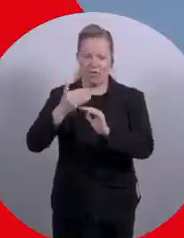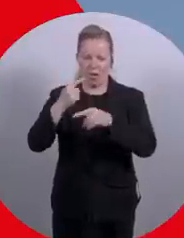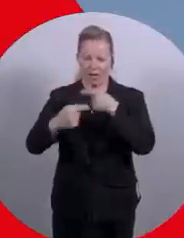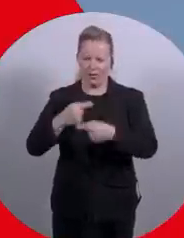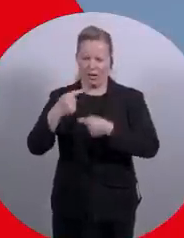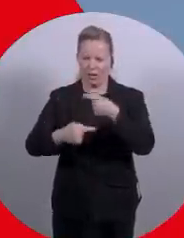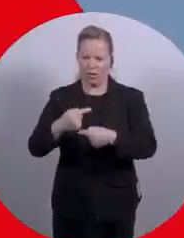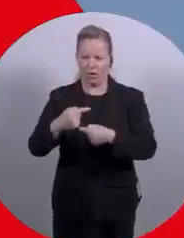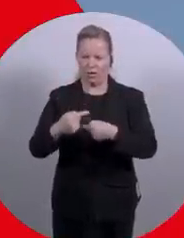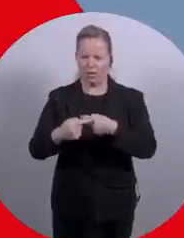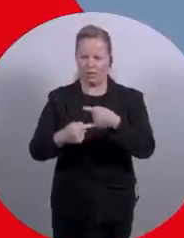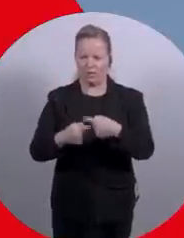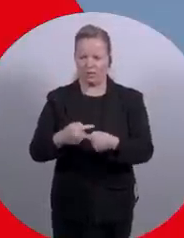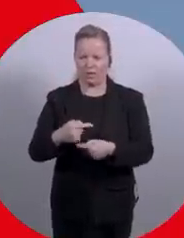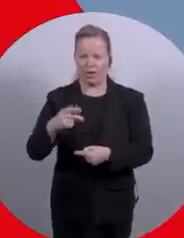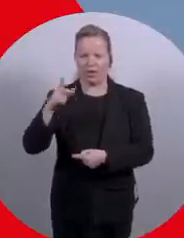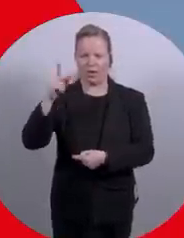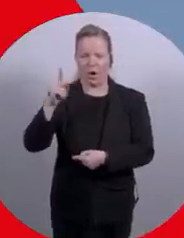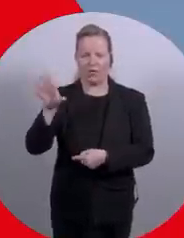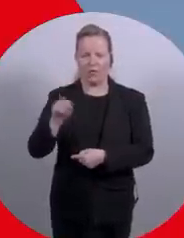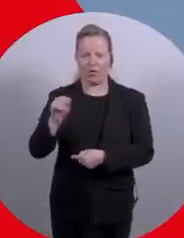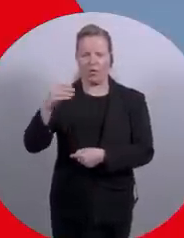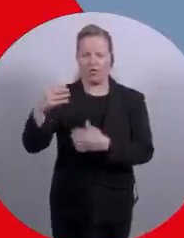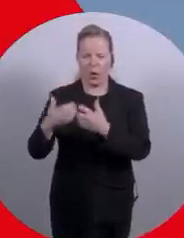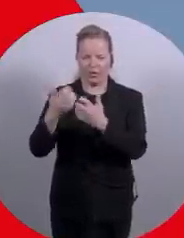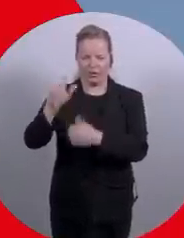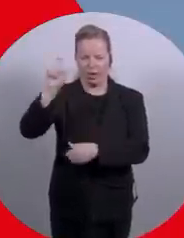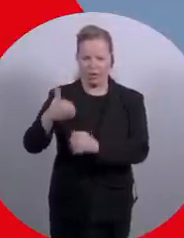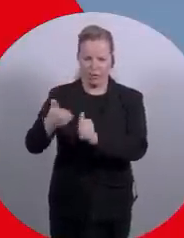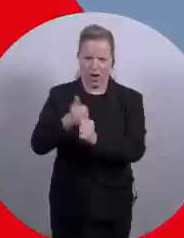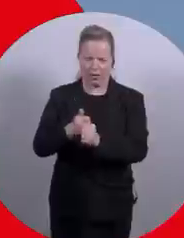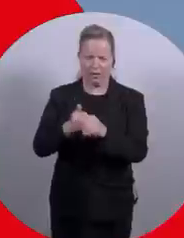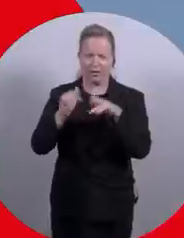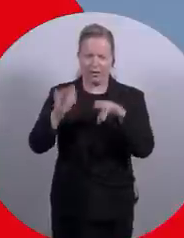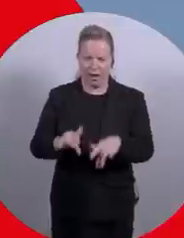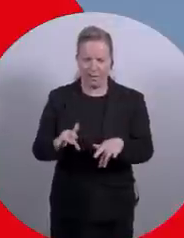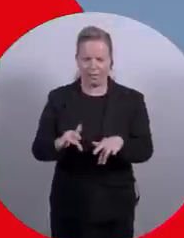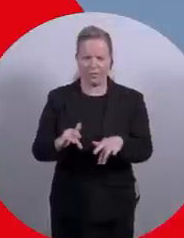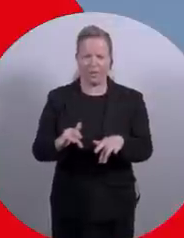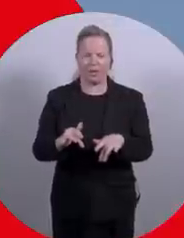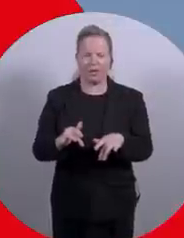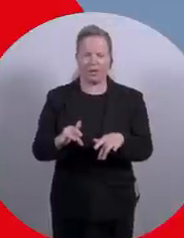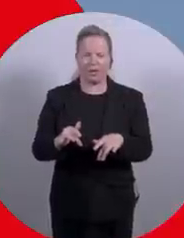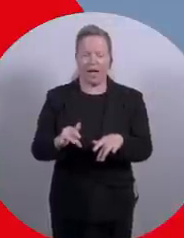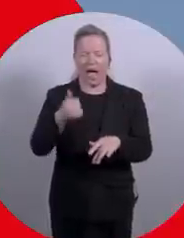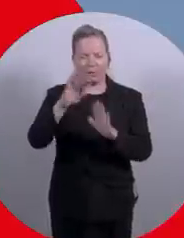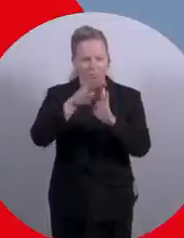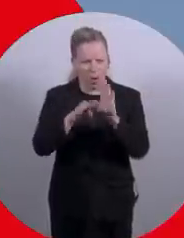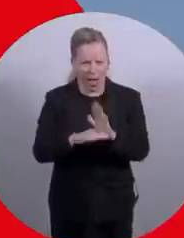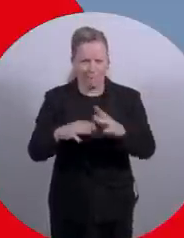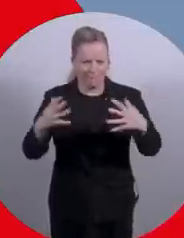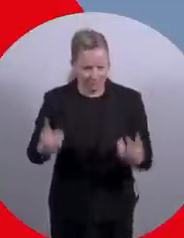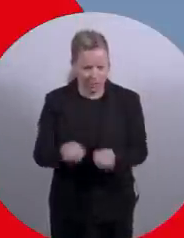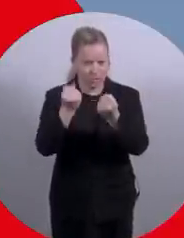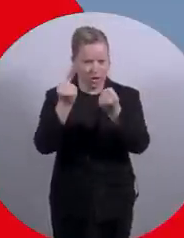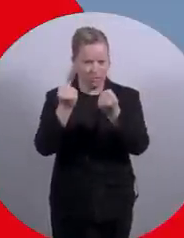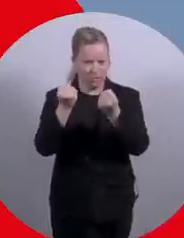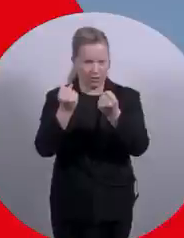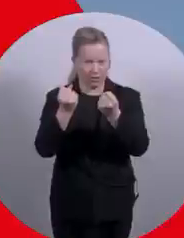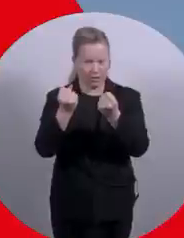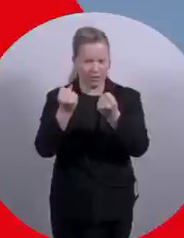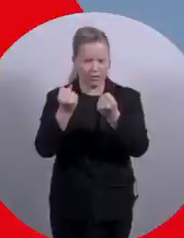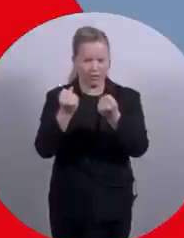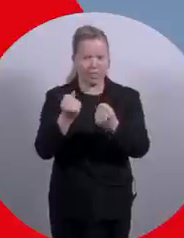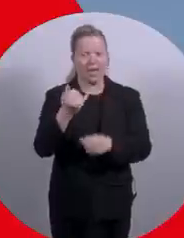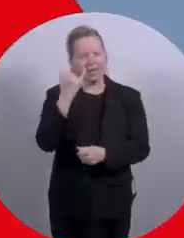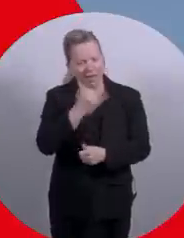Maxime ein System zu starten das nicht abstürzt war es ein Programm zu schaffen dass